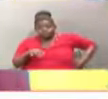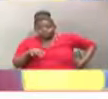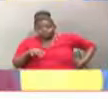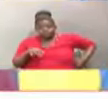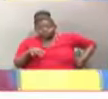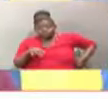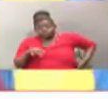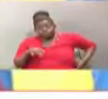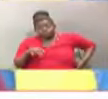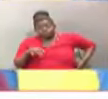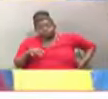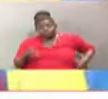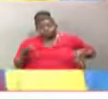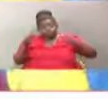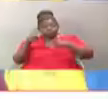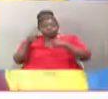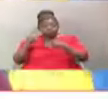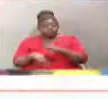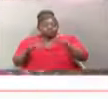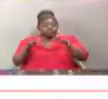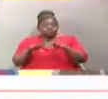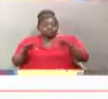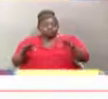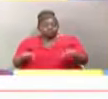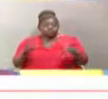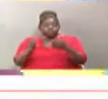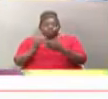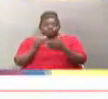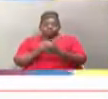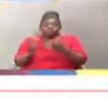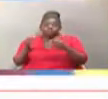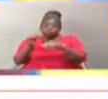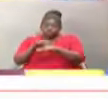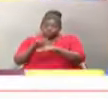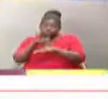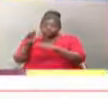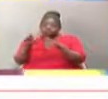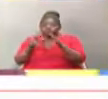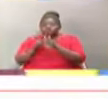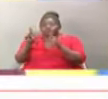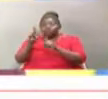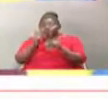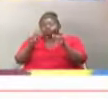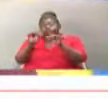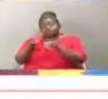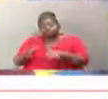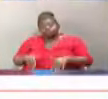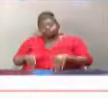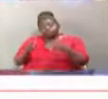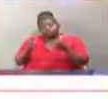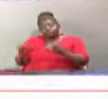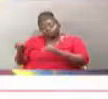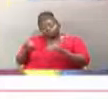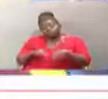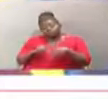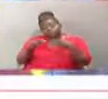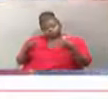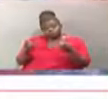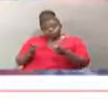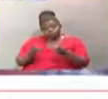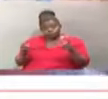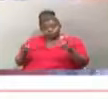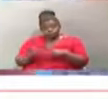Ekigenda okuddako ku katale kano kwe kuba nti tugenda kukunga abantu bonna babadde basigadde ku nguudo bajje mu kifo kino n'okulaba